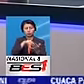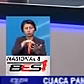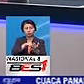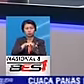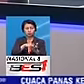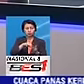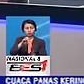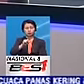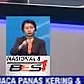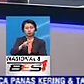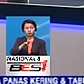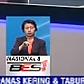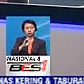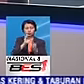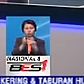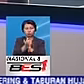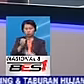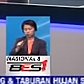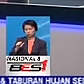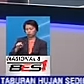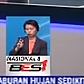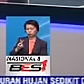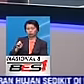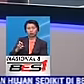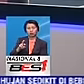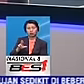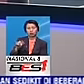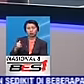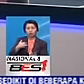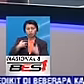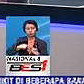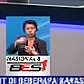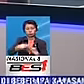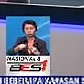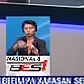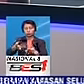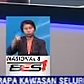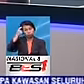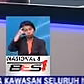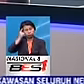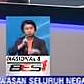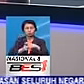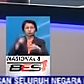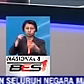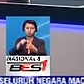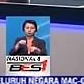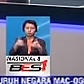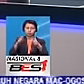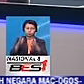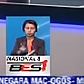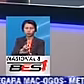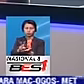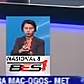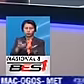seni budaya dan warisan kebangsaan Aswara satu festival diadakan untuk memberi persepsi positif kepada permainan itu